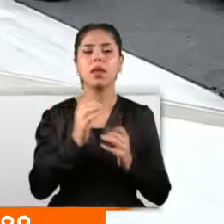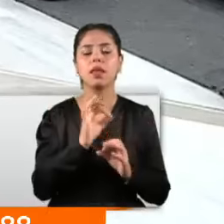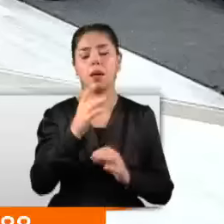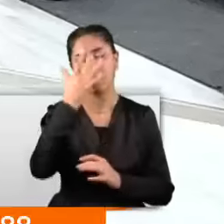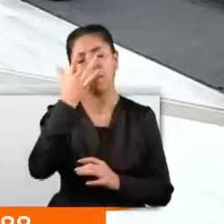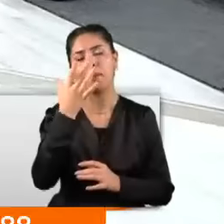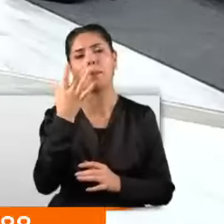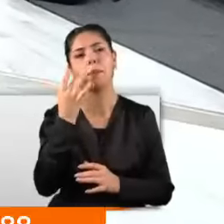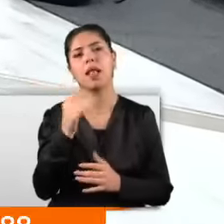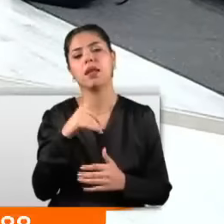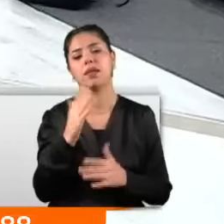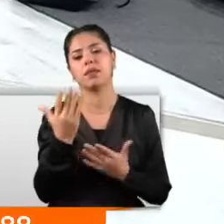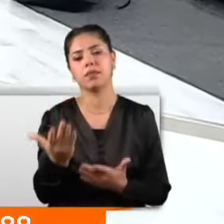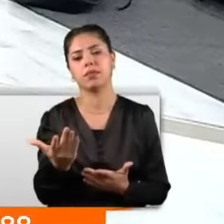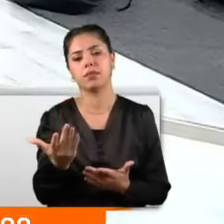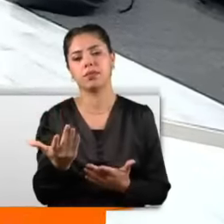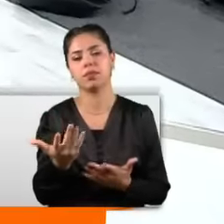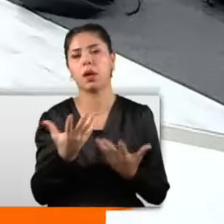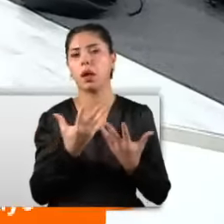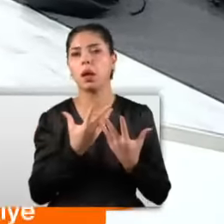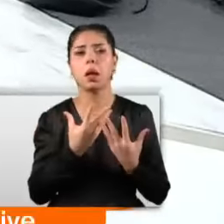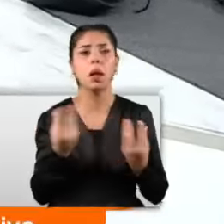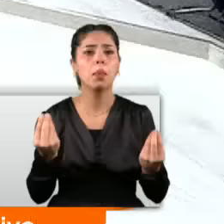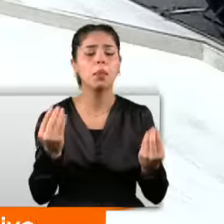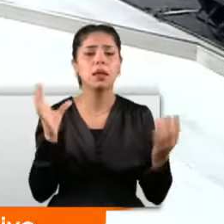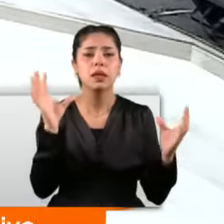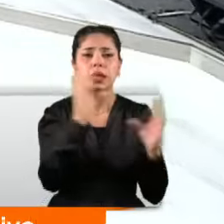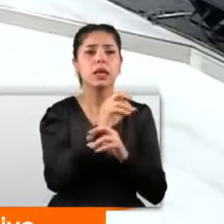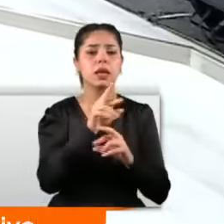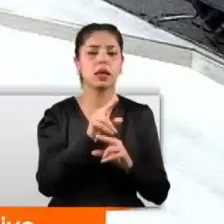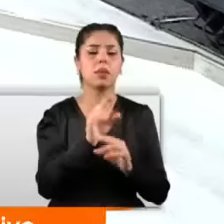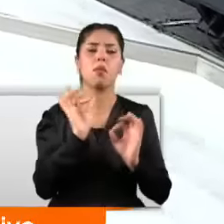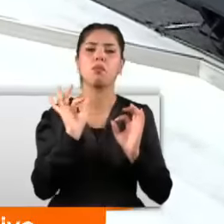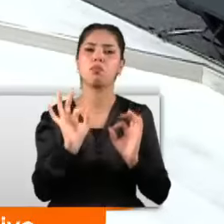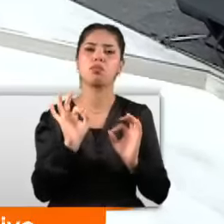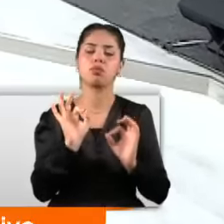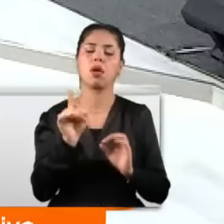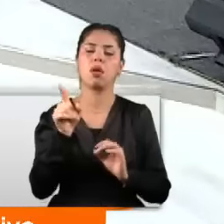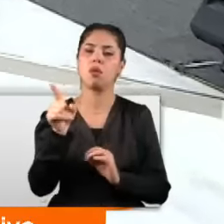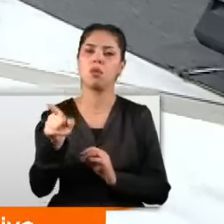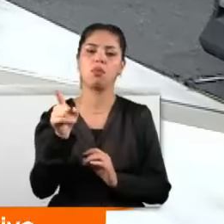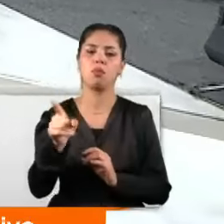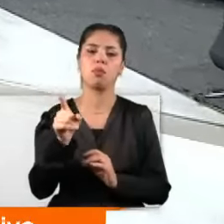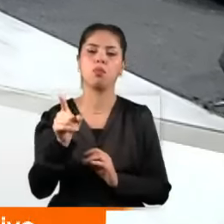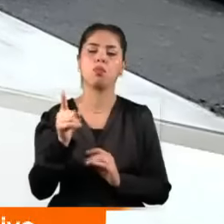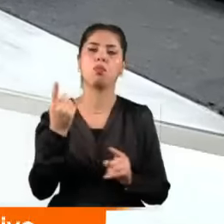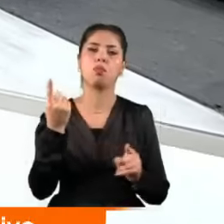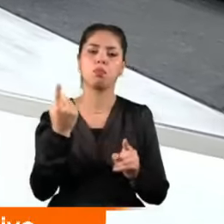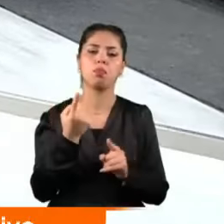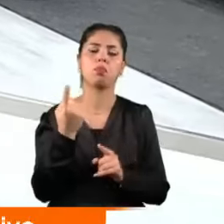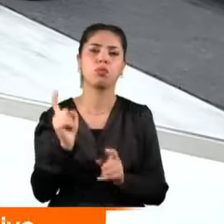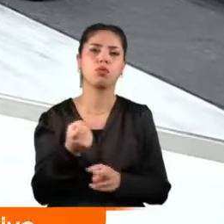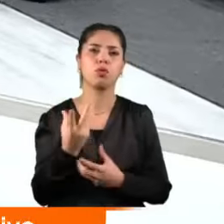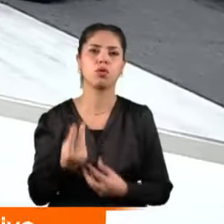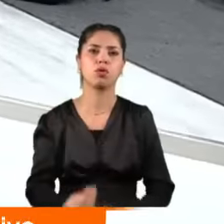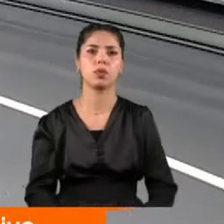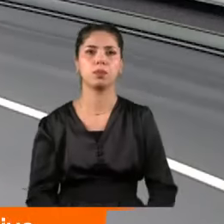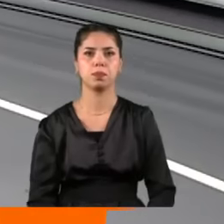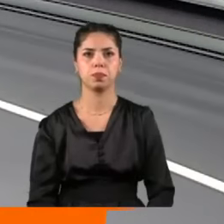Fatih yok sevgili seyirciler. Yer yarıldı yerin içine girdi sanki. Ama eninde sonunda öyle ya da böyle bir şekilde bulunacak.